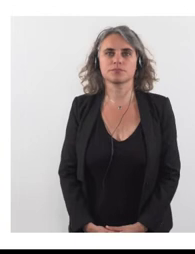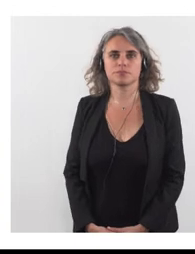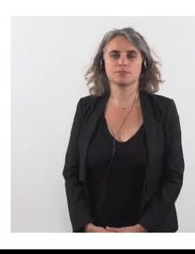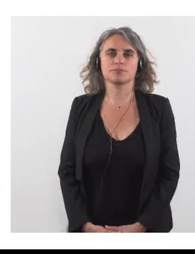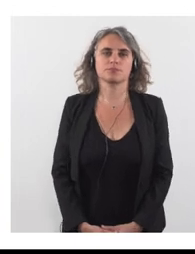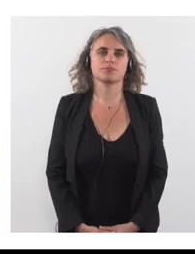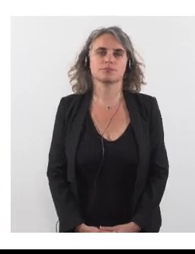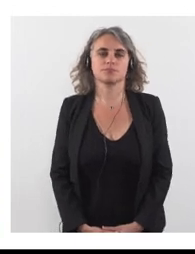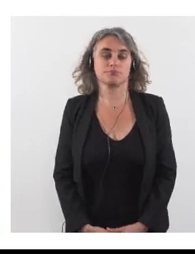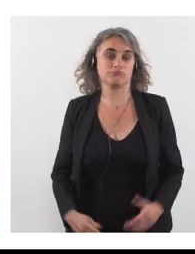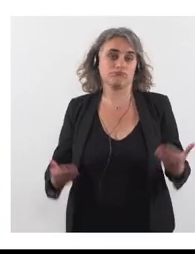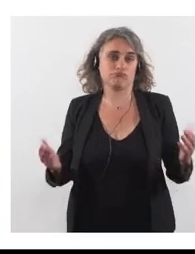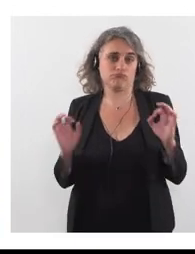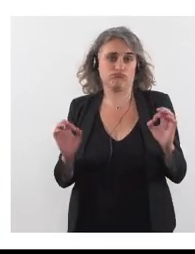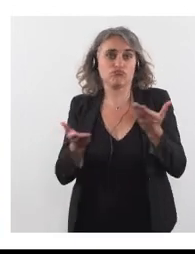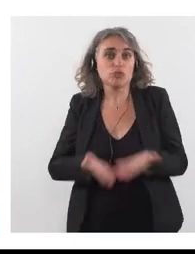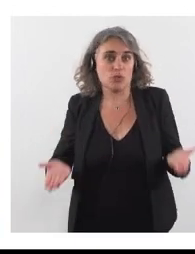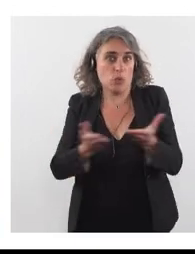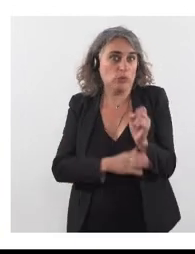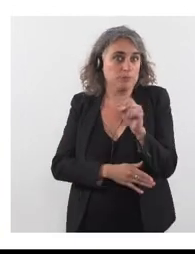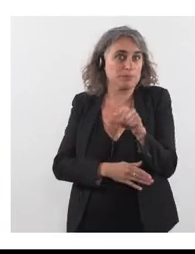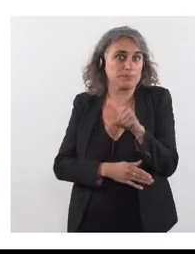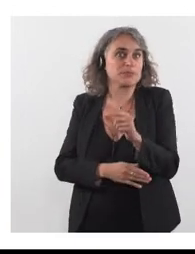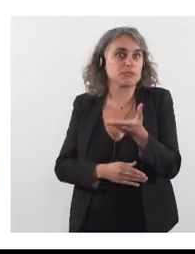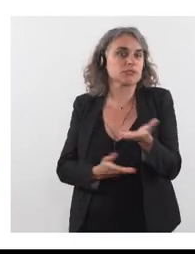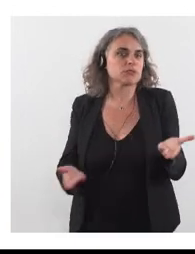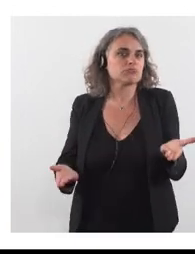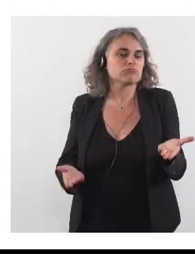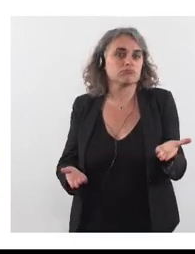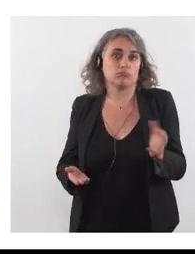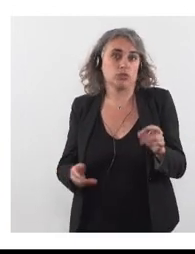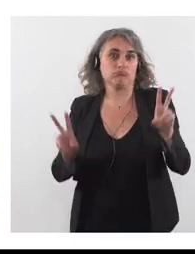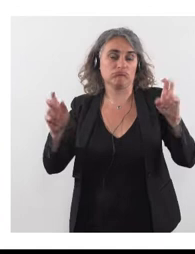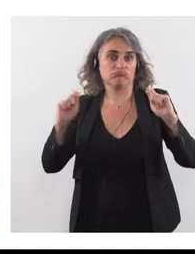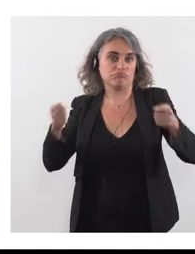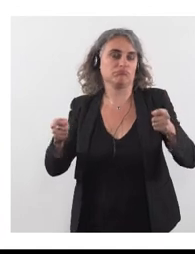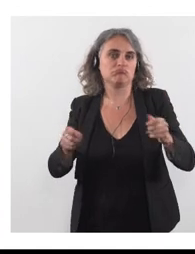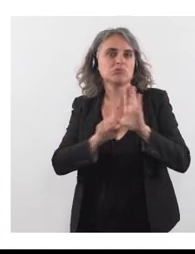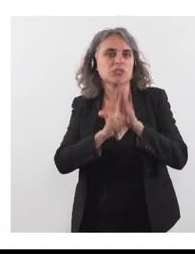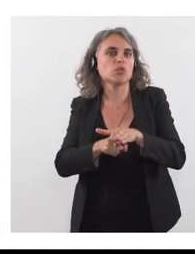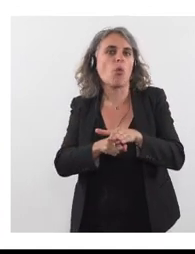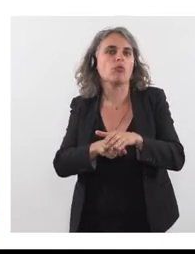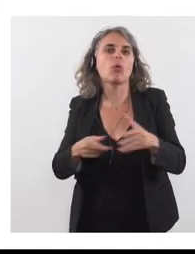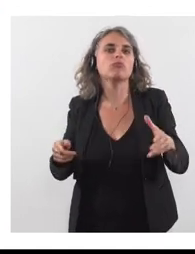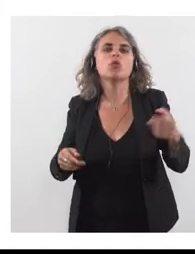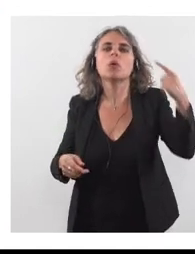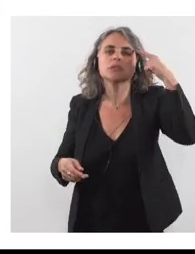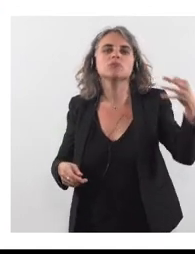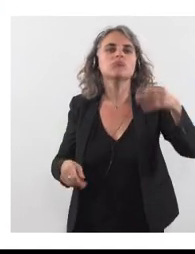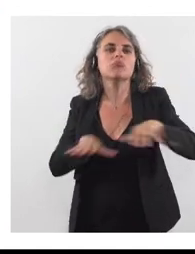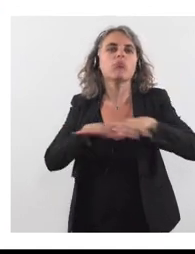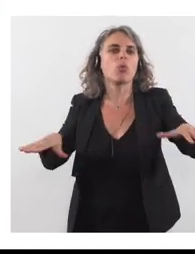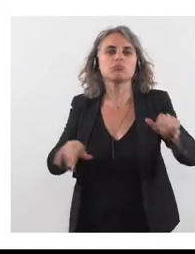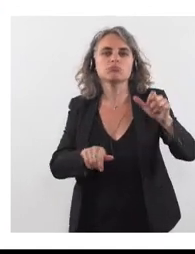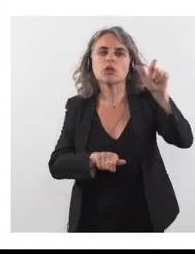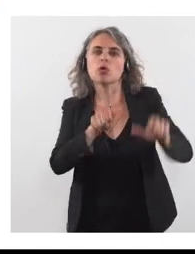Comment dans ce type de cas qui peut être qualifié de discrimination systémique à l'égard des demandeurs d'asile,